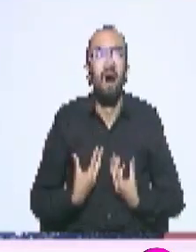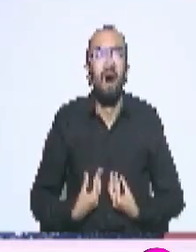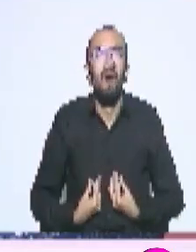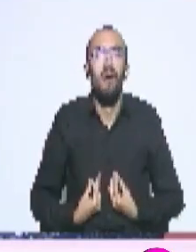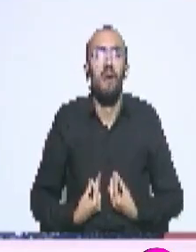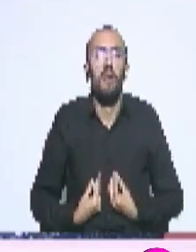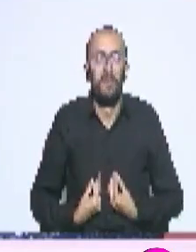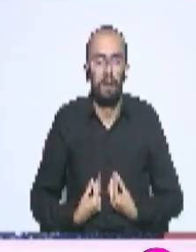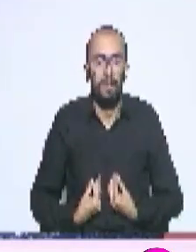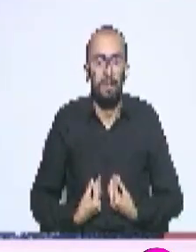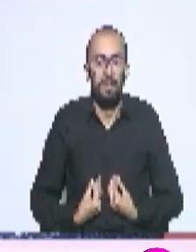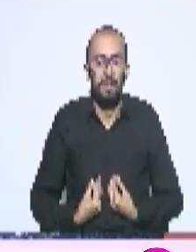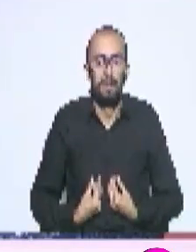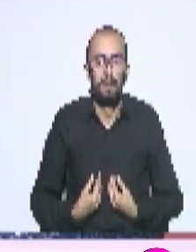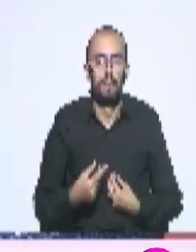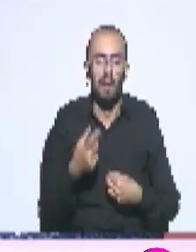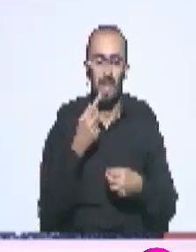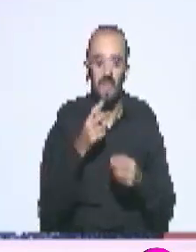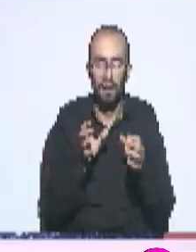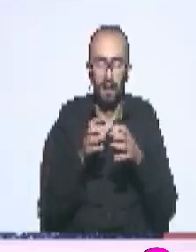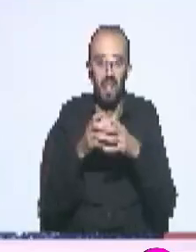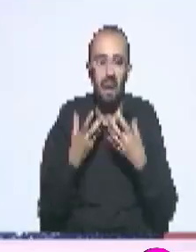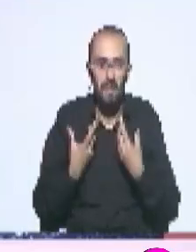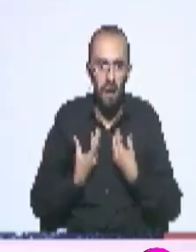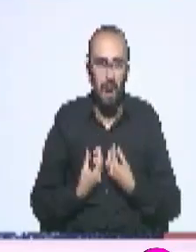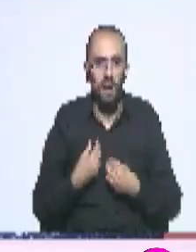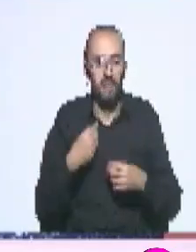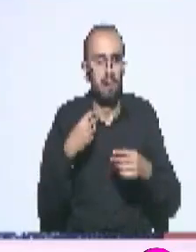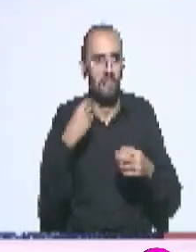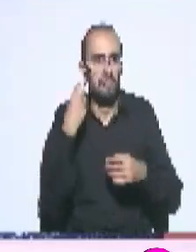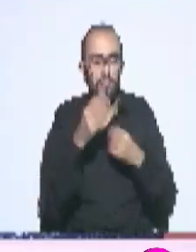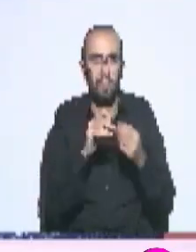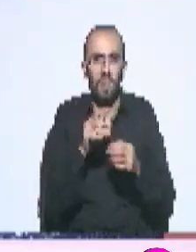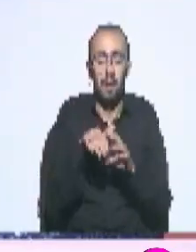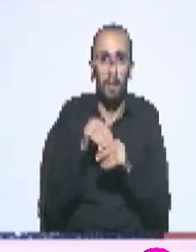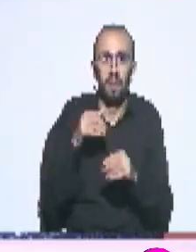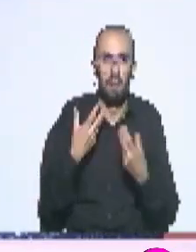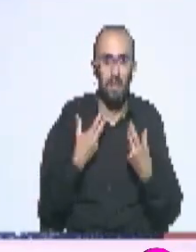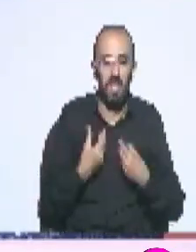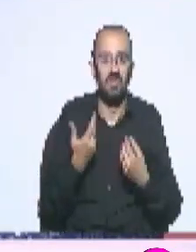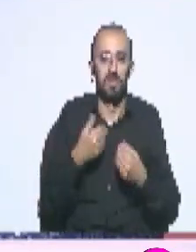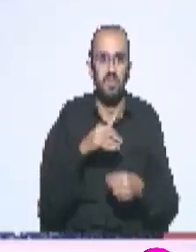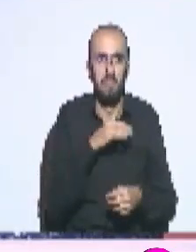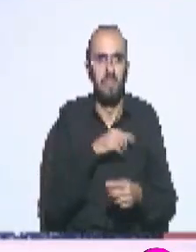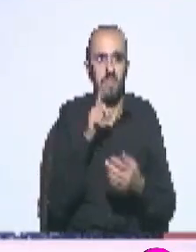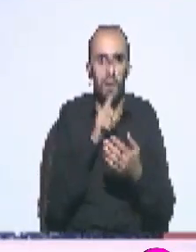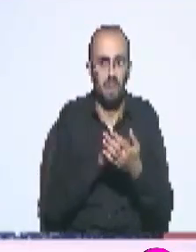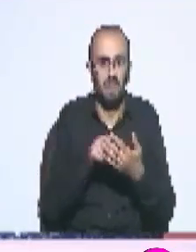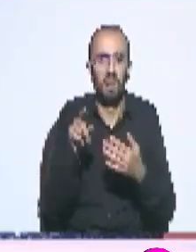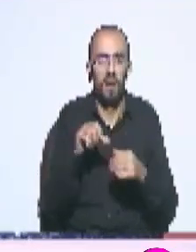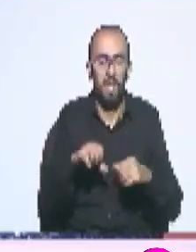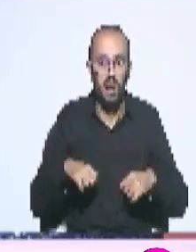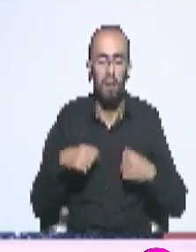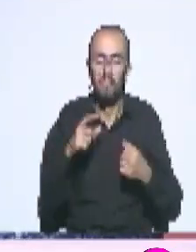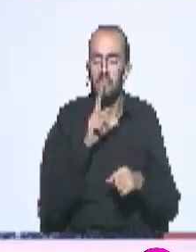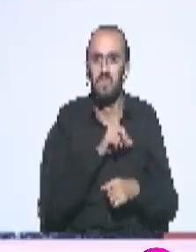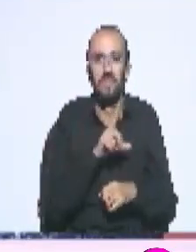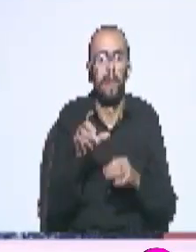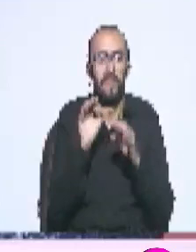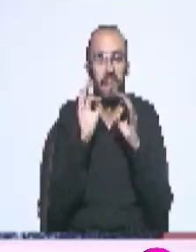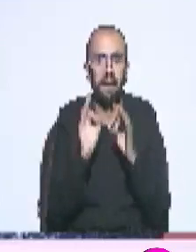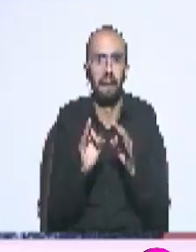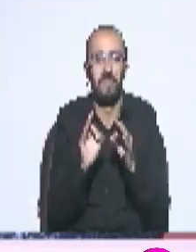وكتير قوي بنسمع عن كلمه كومفورت زون وابعد عن الدايره بتاعه الراحه عشان خاطر تبتدي تحقق انجاز والكلام ده صح جدا